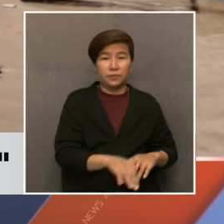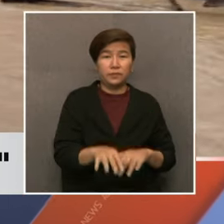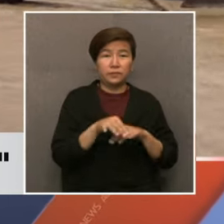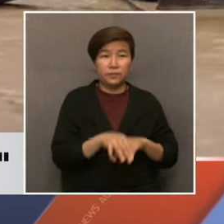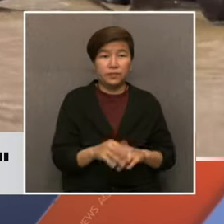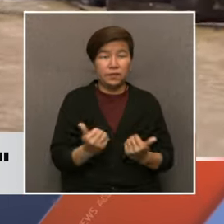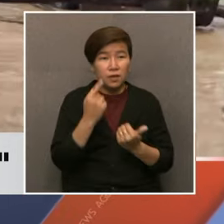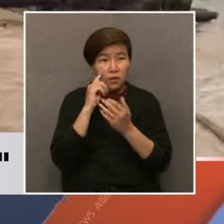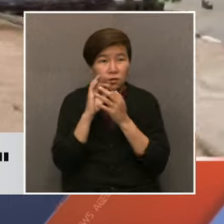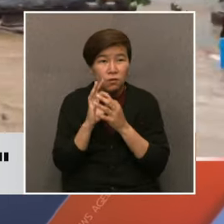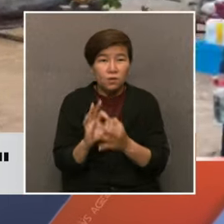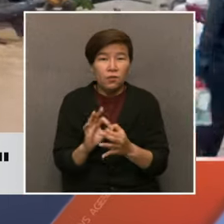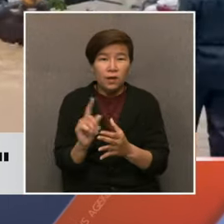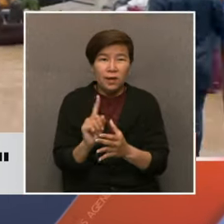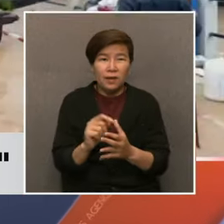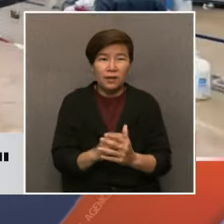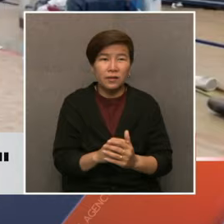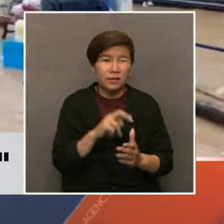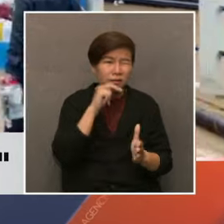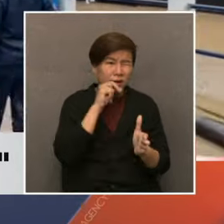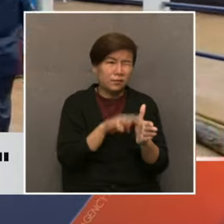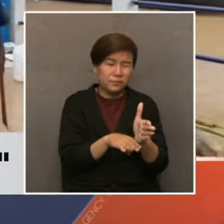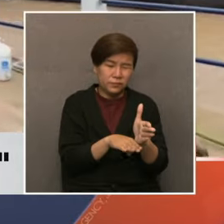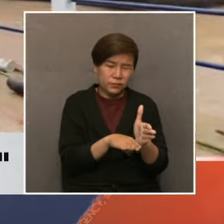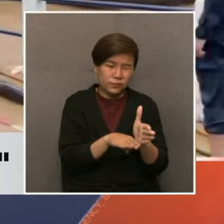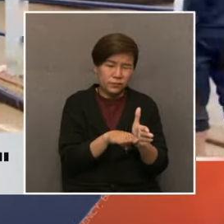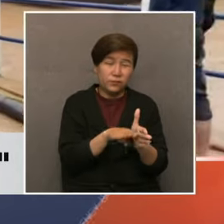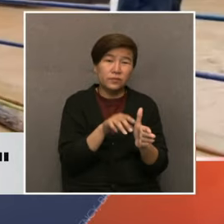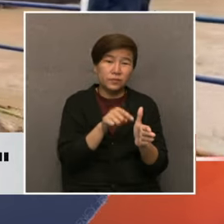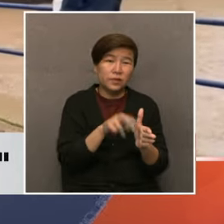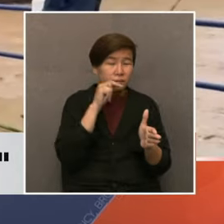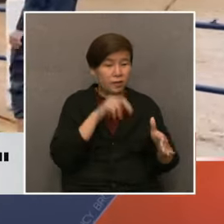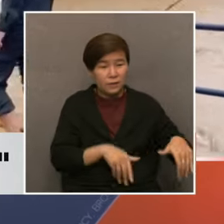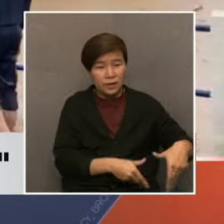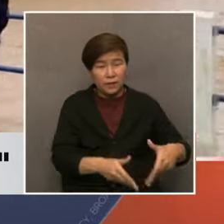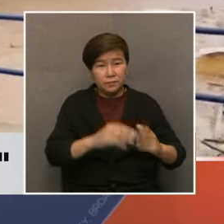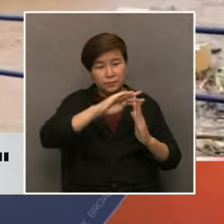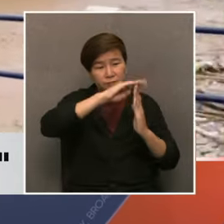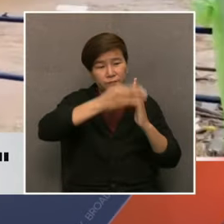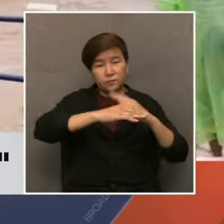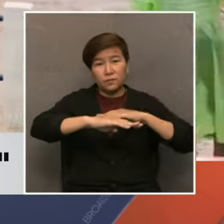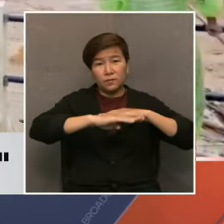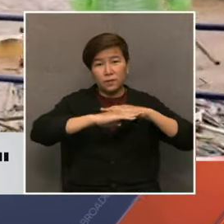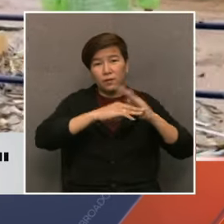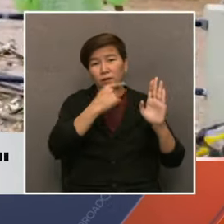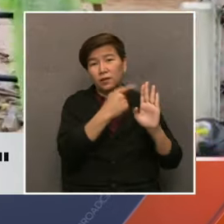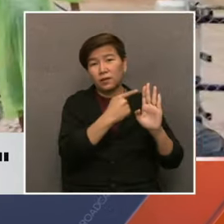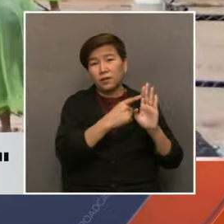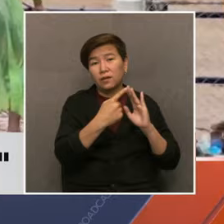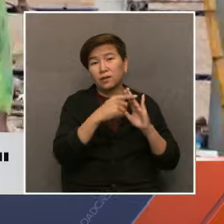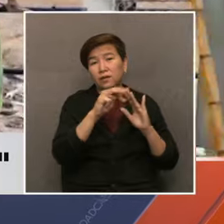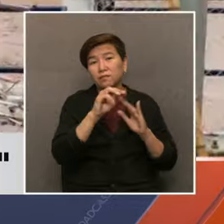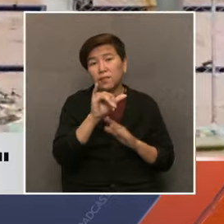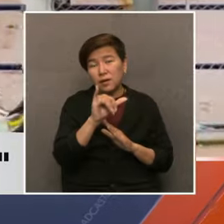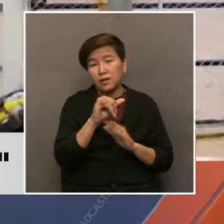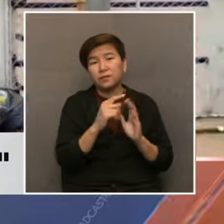คงเป็นห่วงเรื่องของระดับน้ำโดยเฉพาะลำน้ำที่อยู่ตามแนวชายแดนนะครับทั้งถ้าเป็นทางทิศตะวันตกก็เป็นลำน้ำเมยเนาะแต่ว่าถ้า